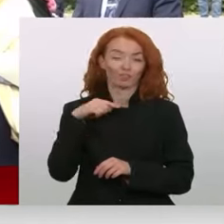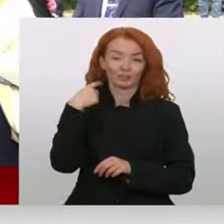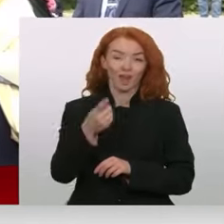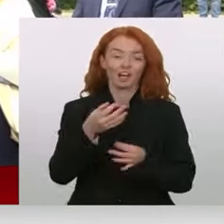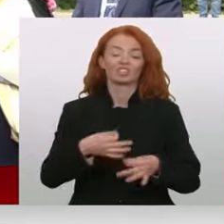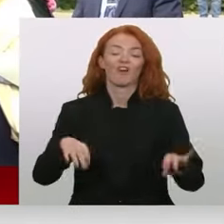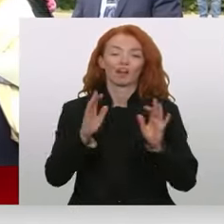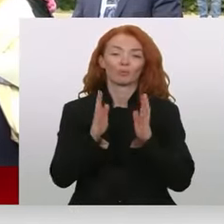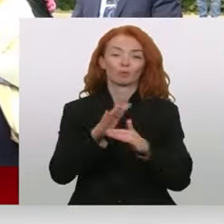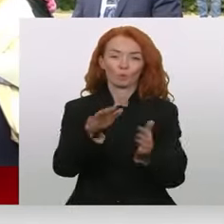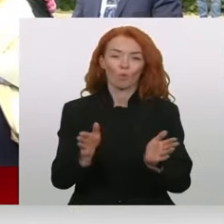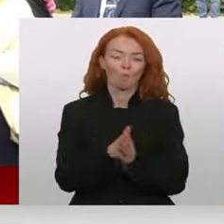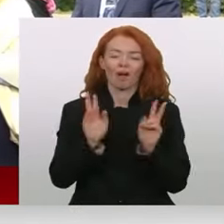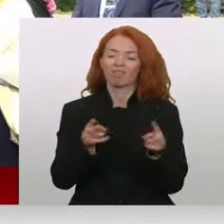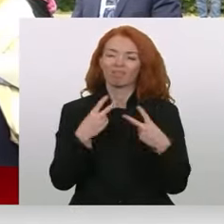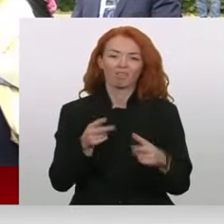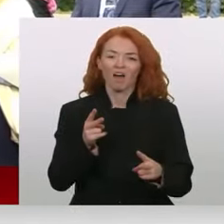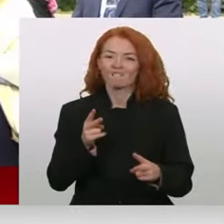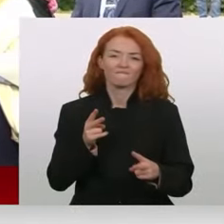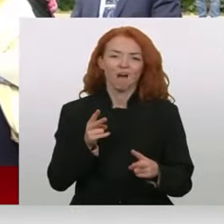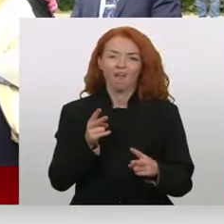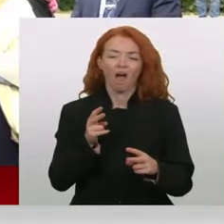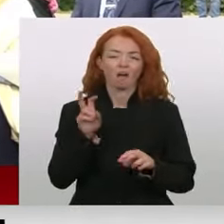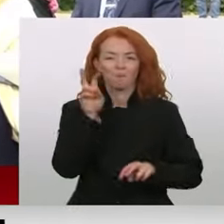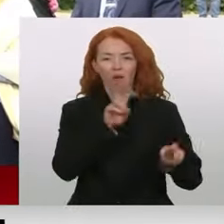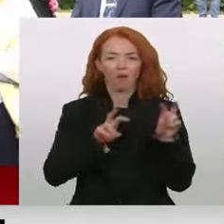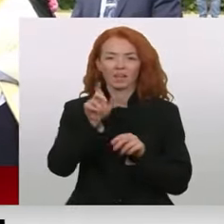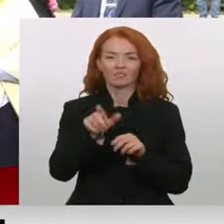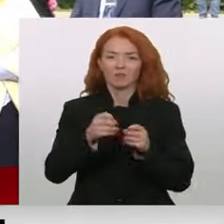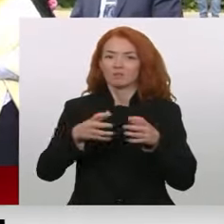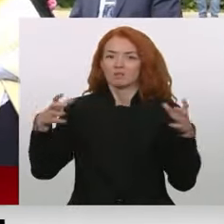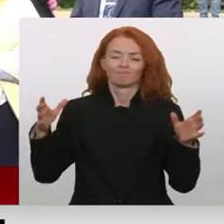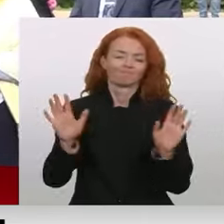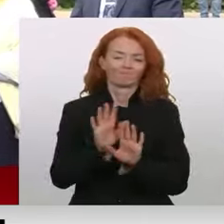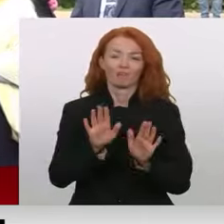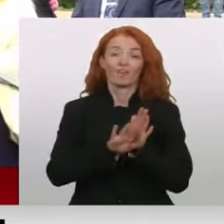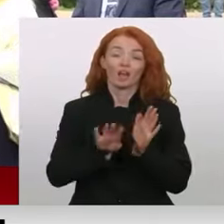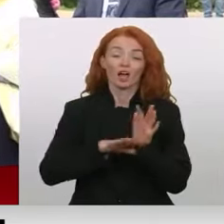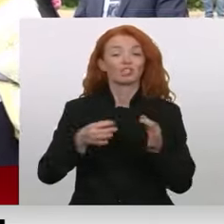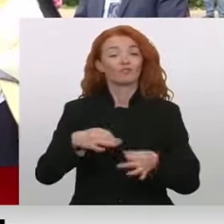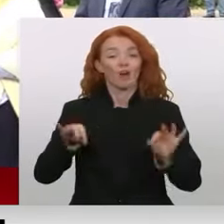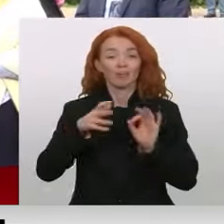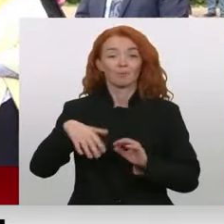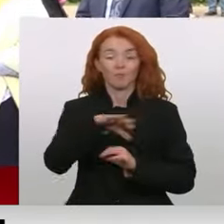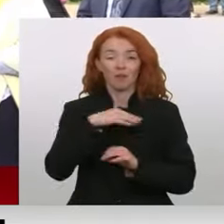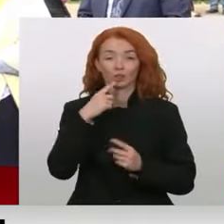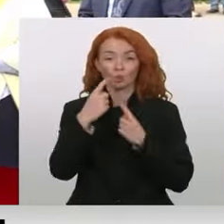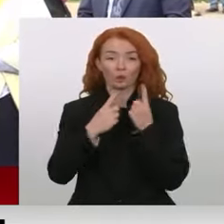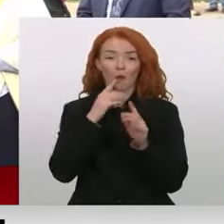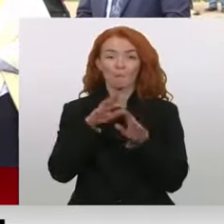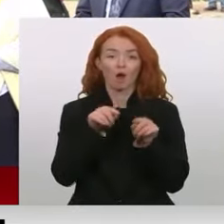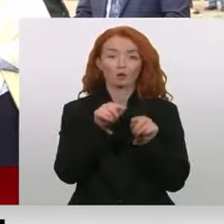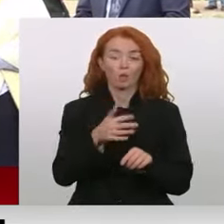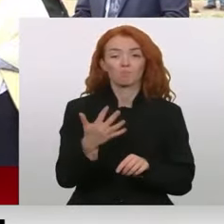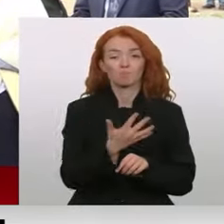svarīgi varbūt tagad dzīties pēc kaut kāda lielāka, mazāka skaita cilvēki. Ir svarīgi, ka mēs vienkārši par to runājam ne tikai katrus 5-10 gadus